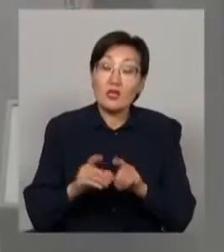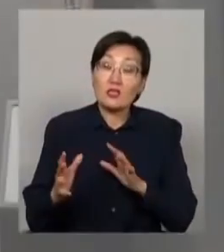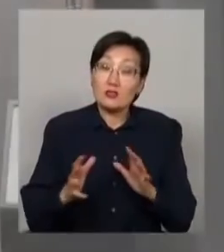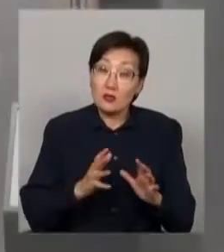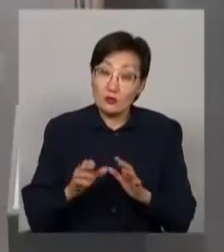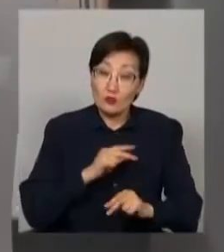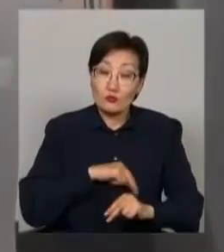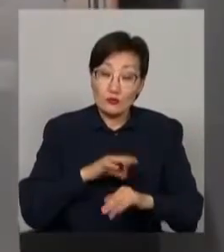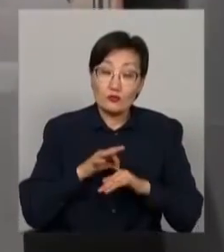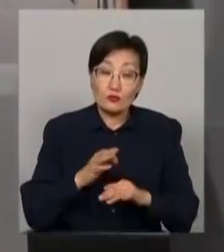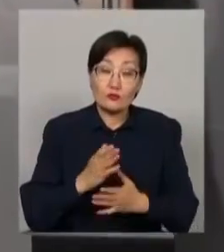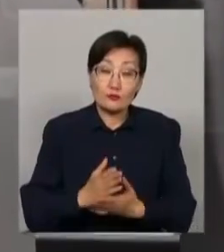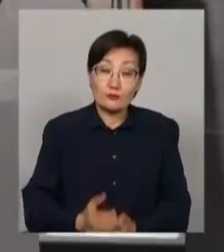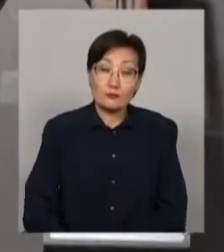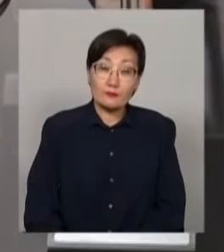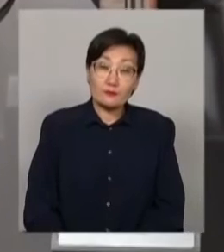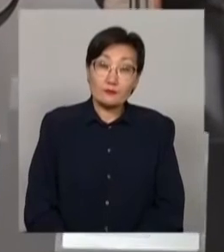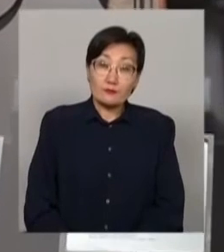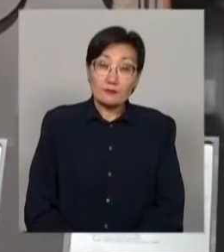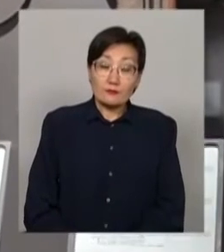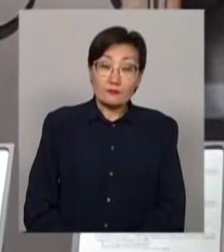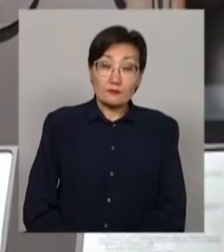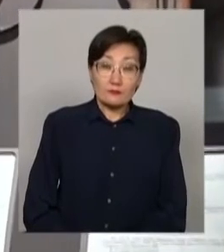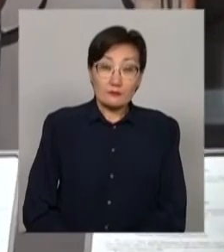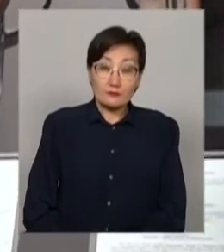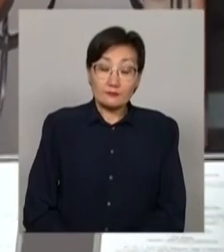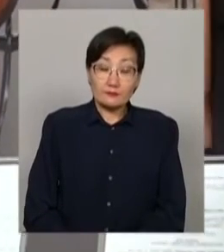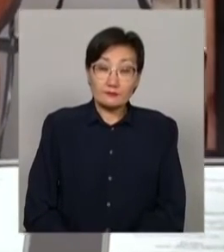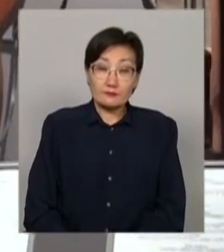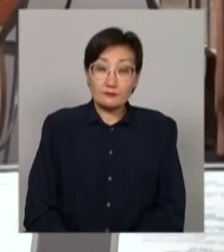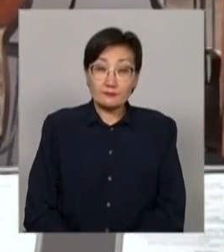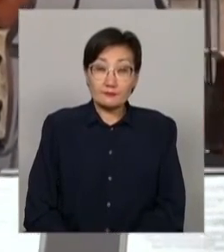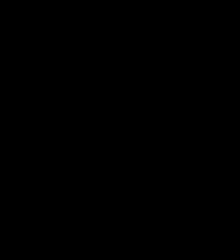жасалады. Наскен Еркін, Сағындық Нарықов, Жақсылық Тілепберген, Алматы телеарнасы.